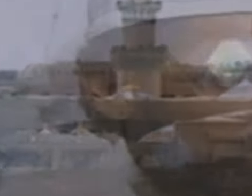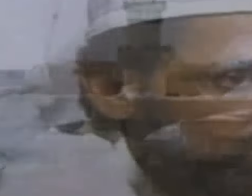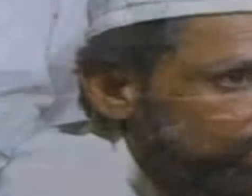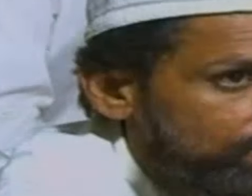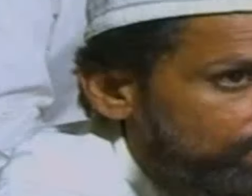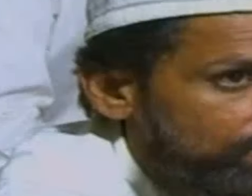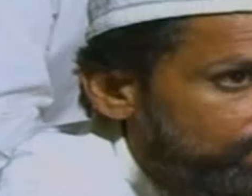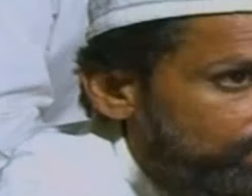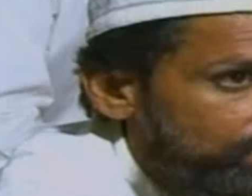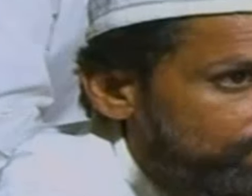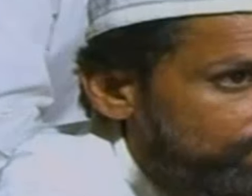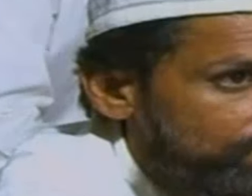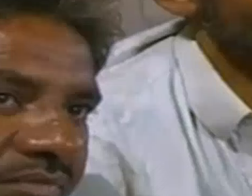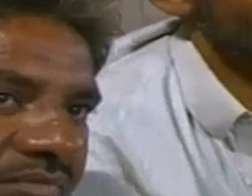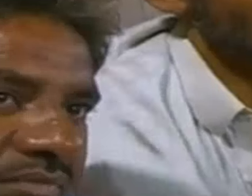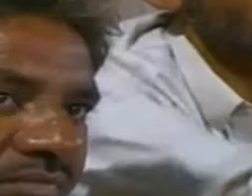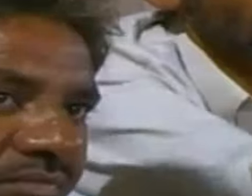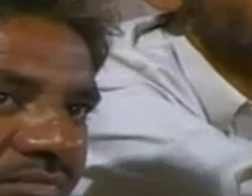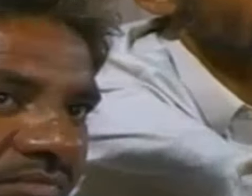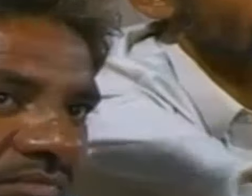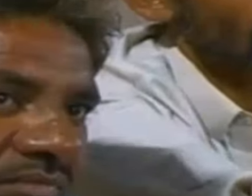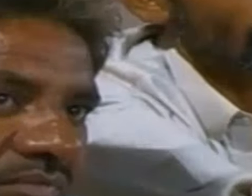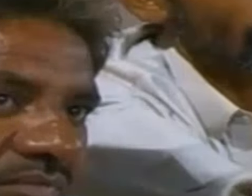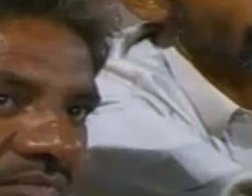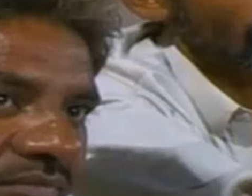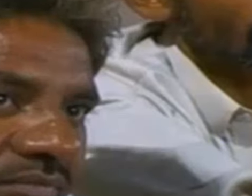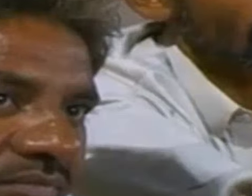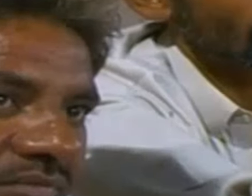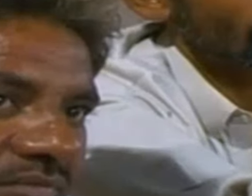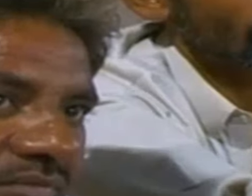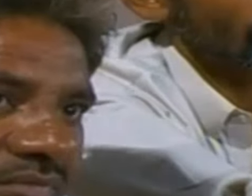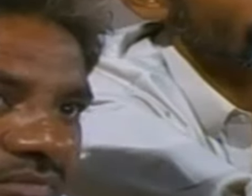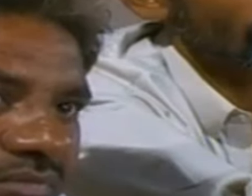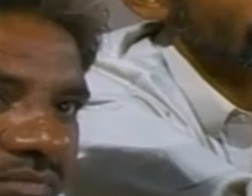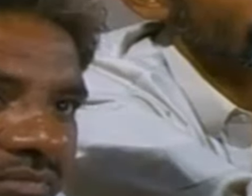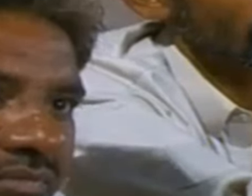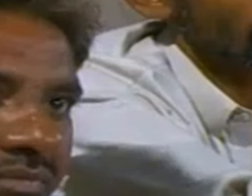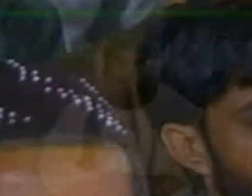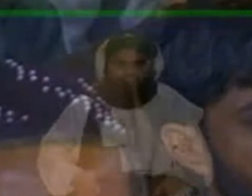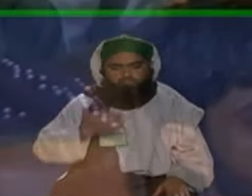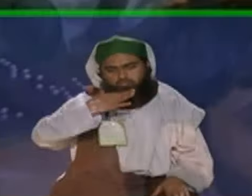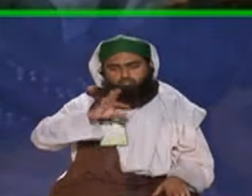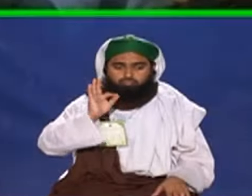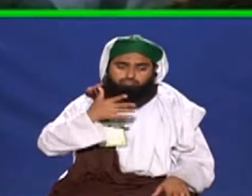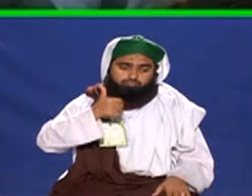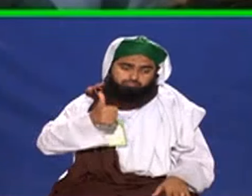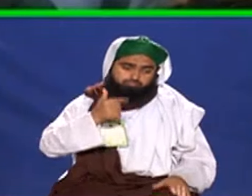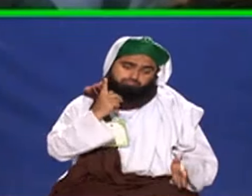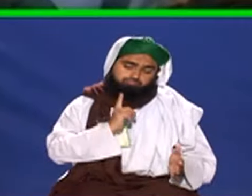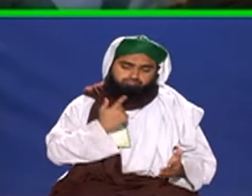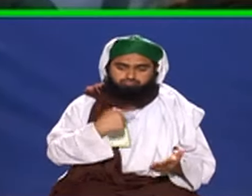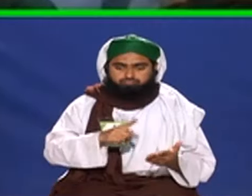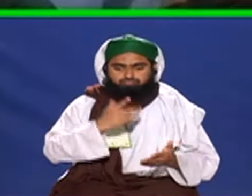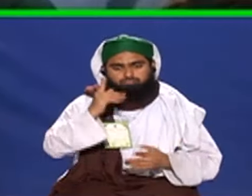مانگتے ہیں۔ ایک ایمان خور حدیث میں نے پڑھی، ترمذی شریف جس دوسری میں حدیث ہے